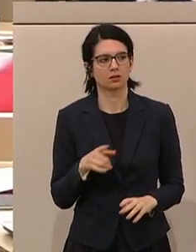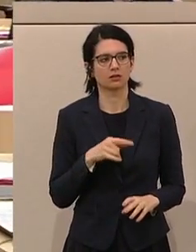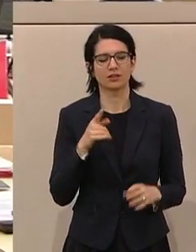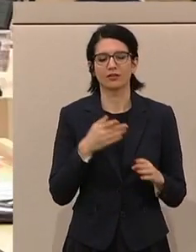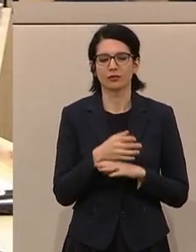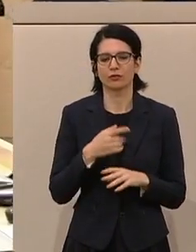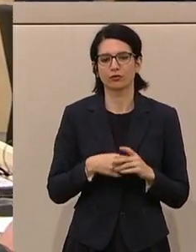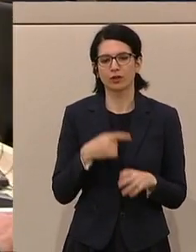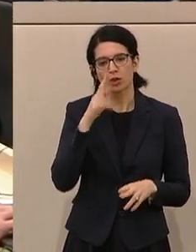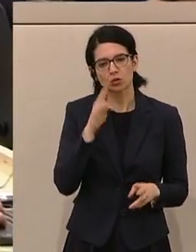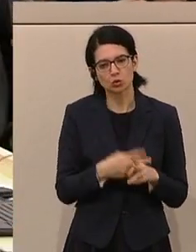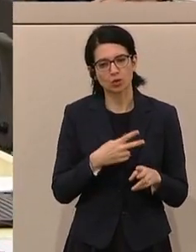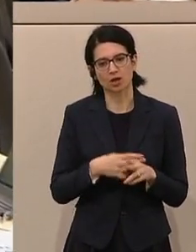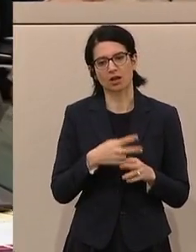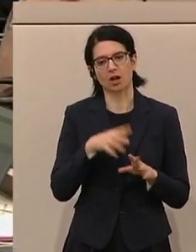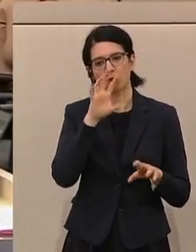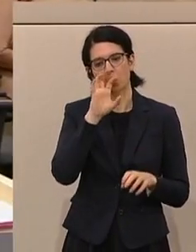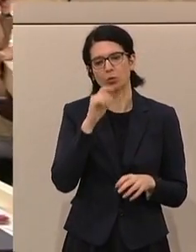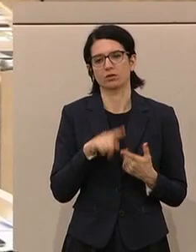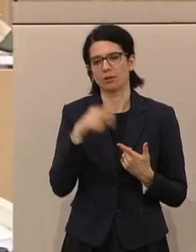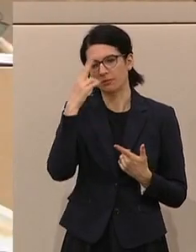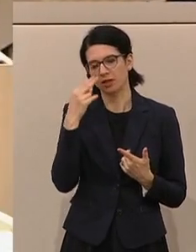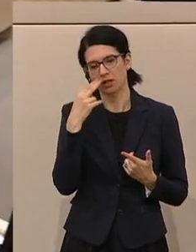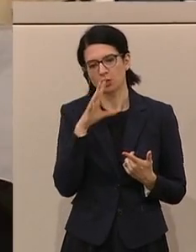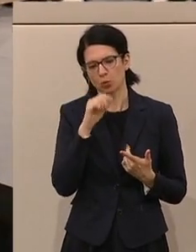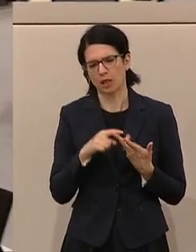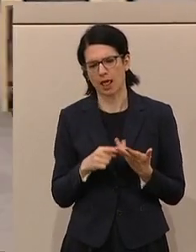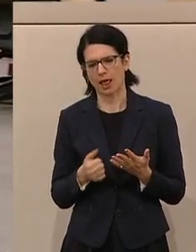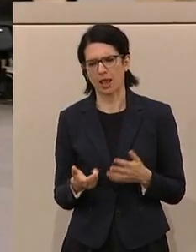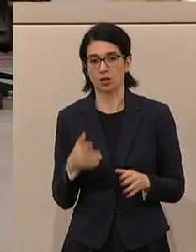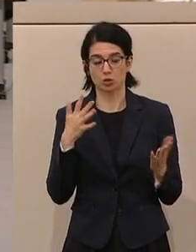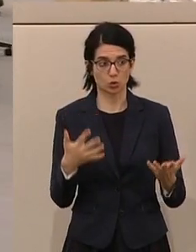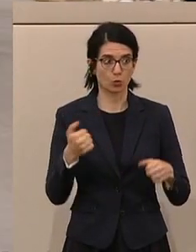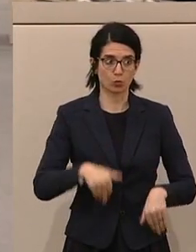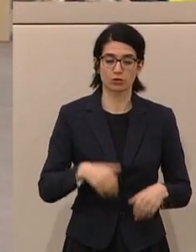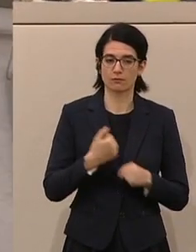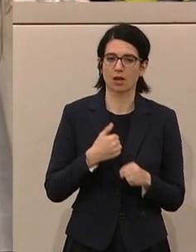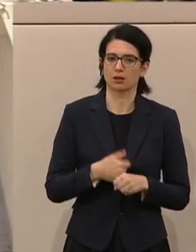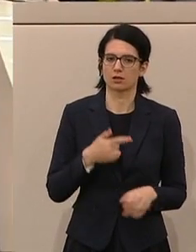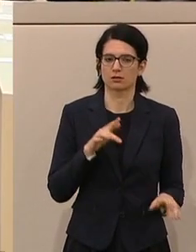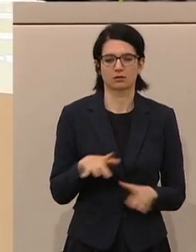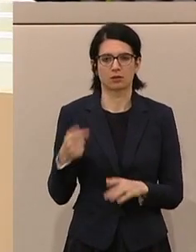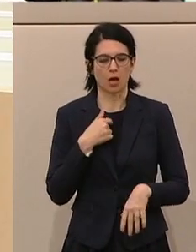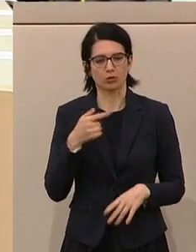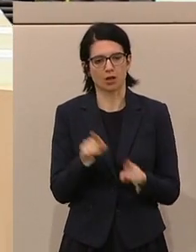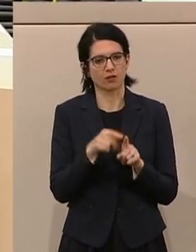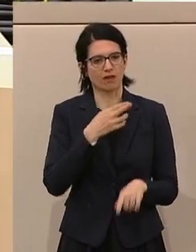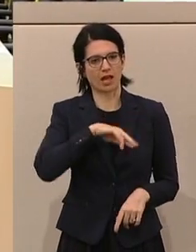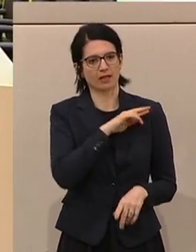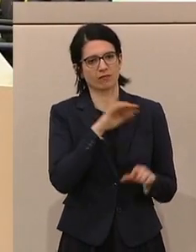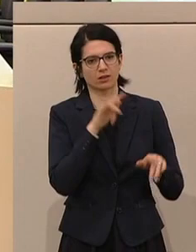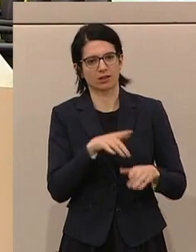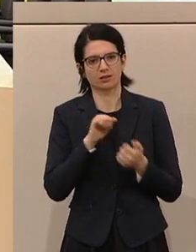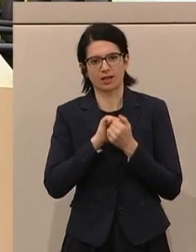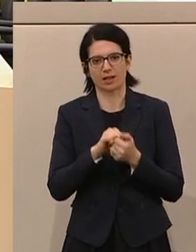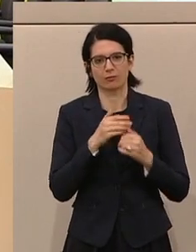die Diabeteshunde, Blindenhunde etc. Da müssen wir etwas tun und vor allem für die Verantwortlichen, die sich dafür einsetzen. Das